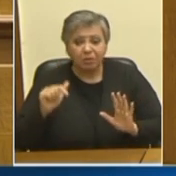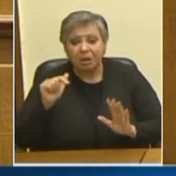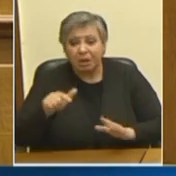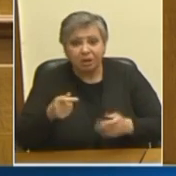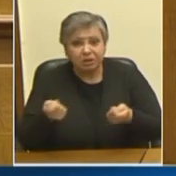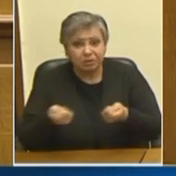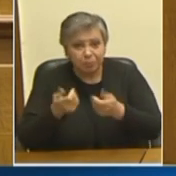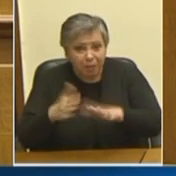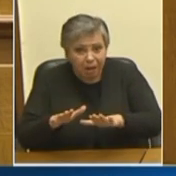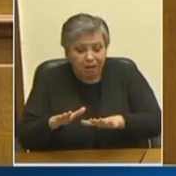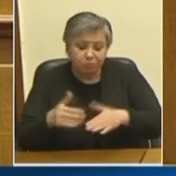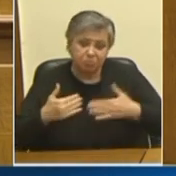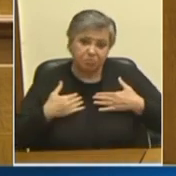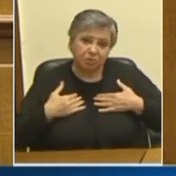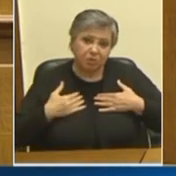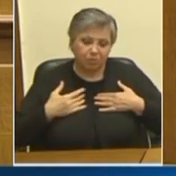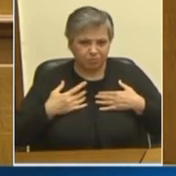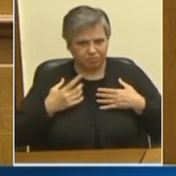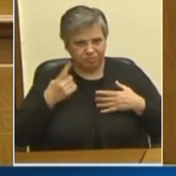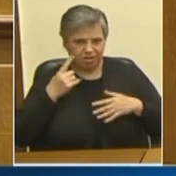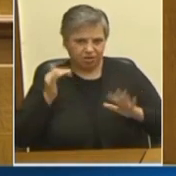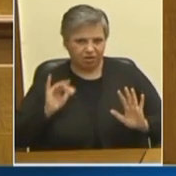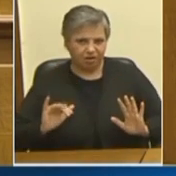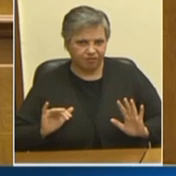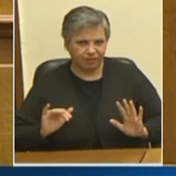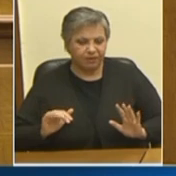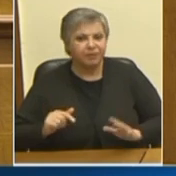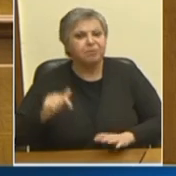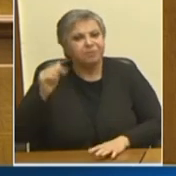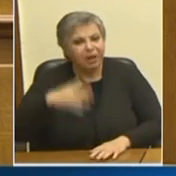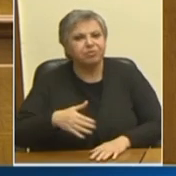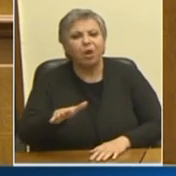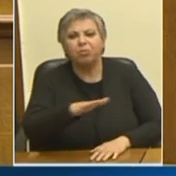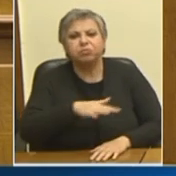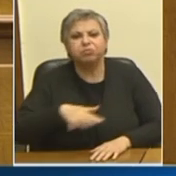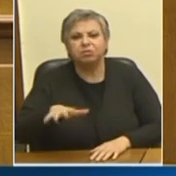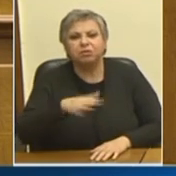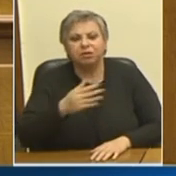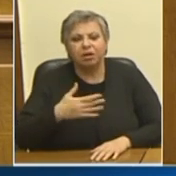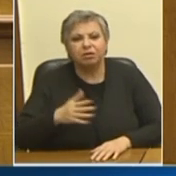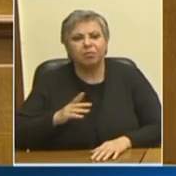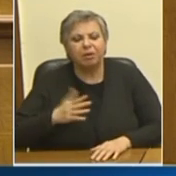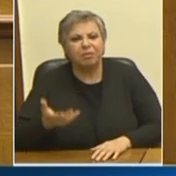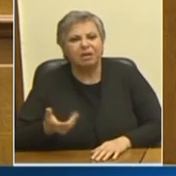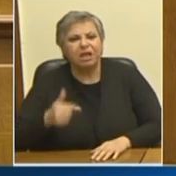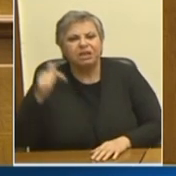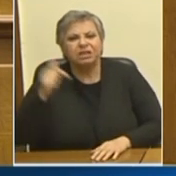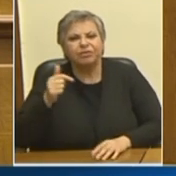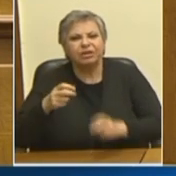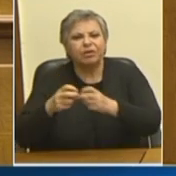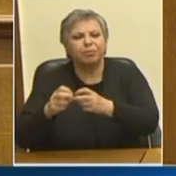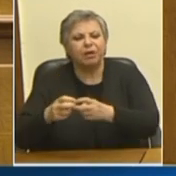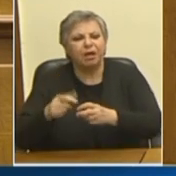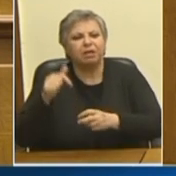είδηση. Από εσάς περίμενε άλλα πράγματα. Και εσείς βάζετε τους Μορμόνους και